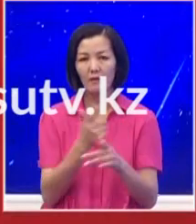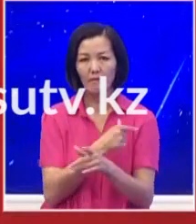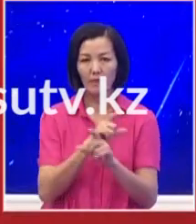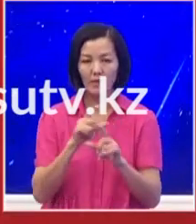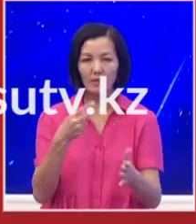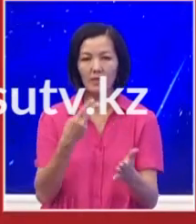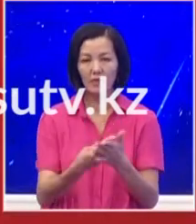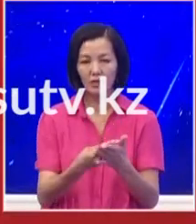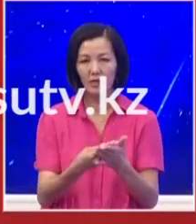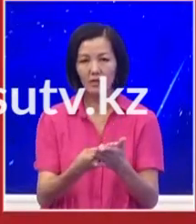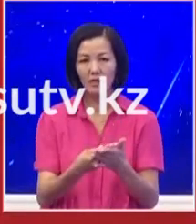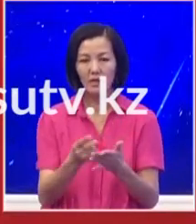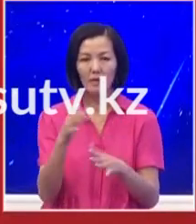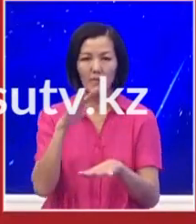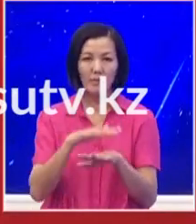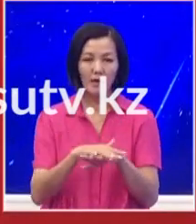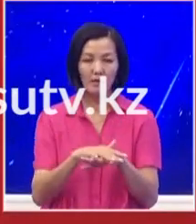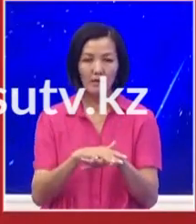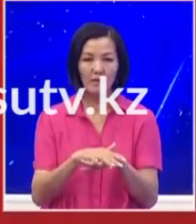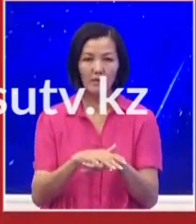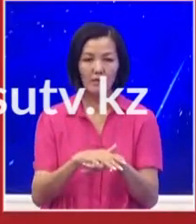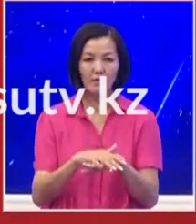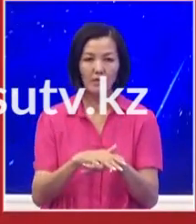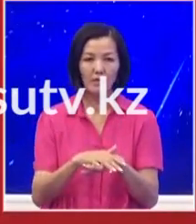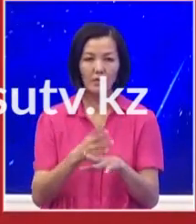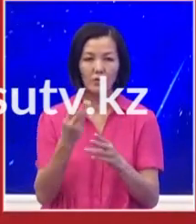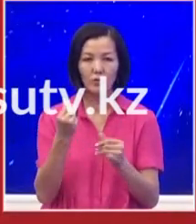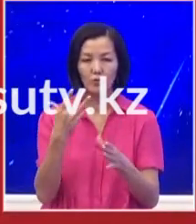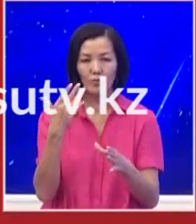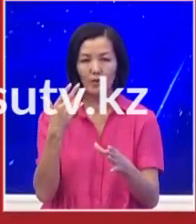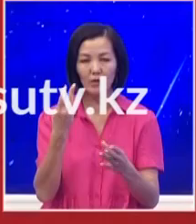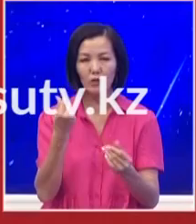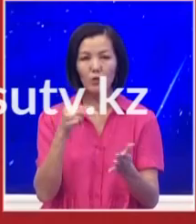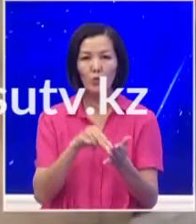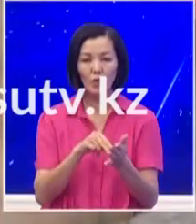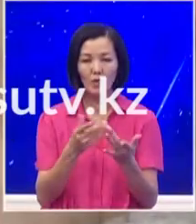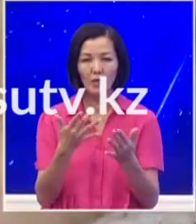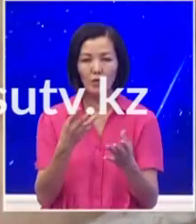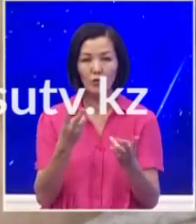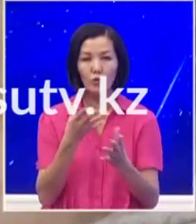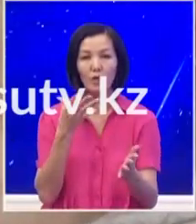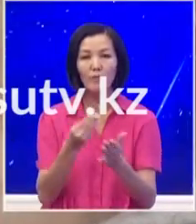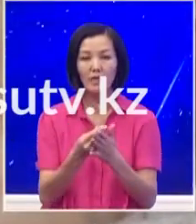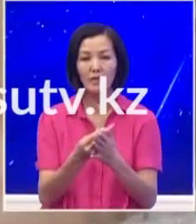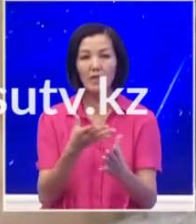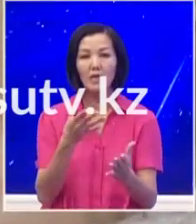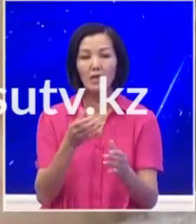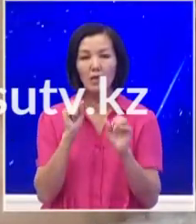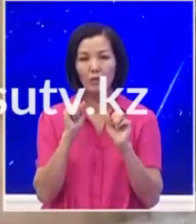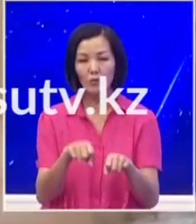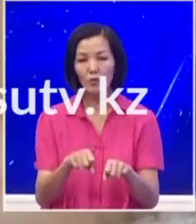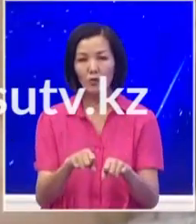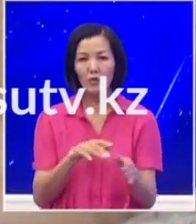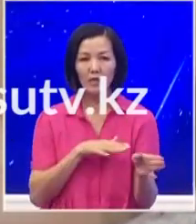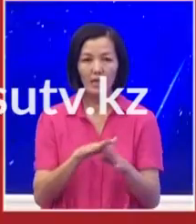воспользоваться данным приложением, узнать налоговую задолженность, сумму переплаты, сумму налога. Также они могут его оплатить.